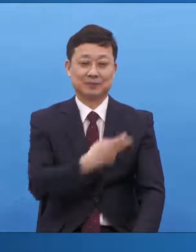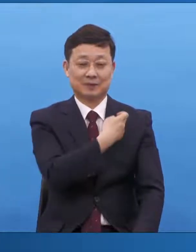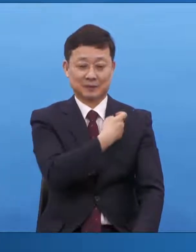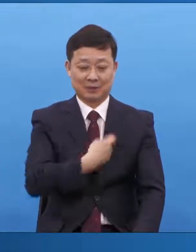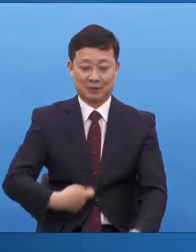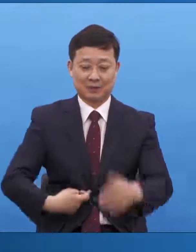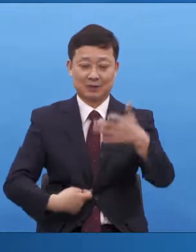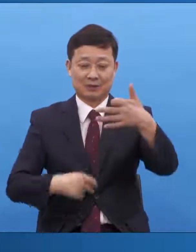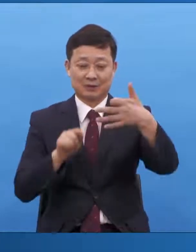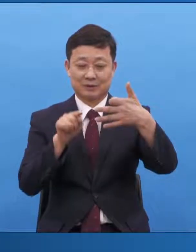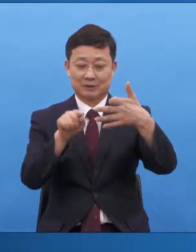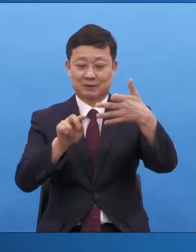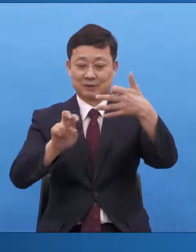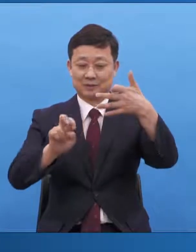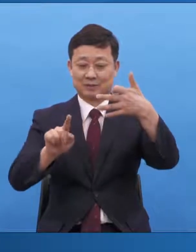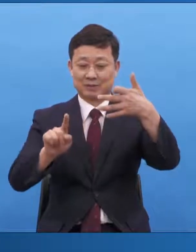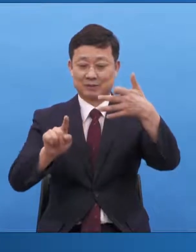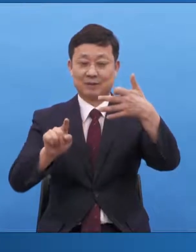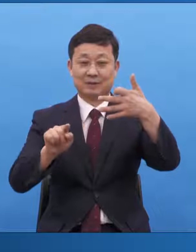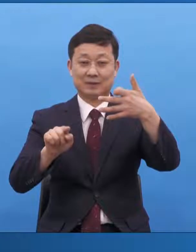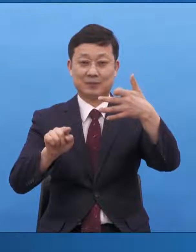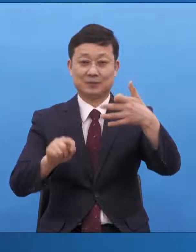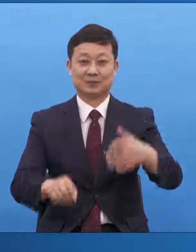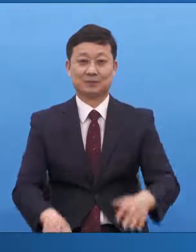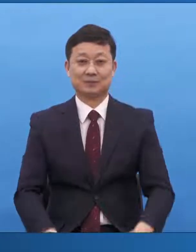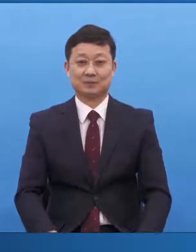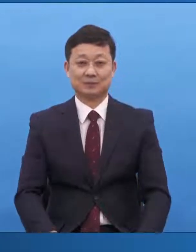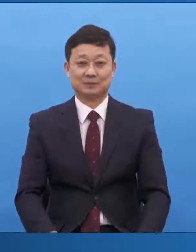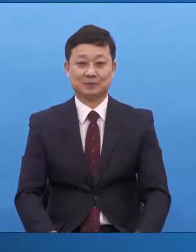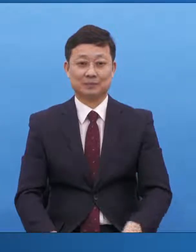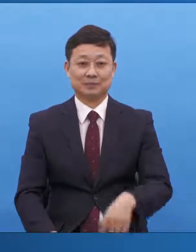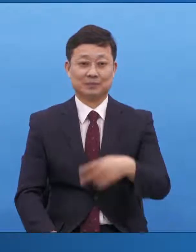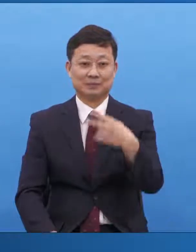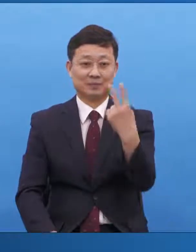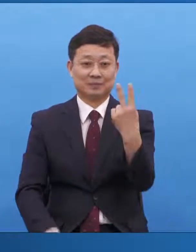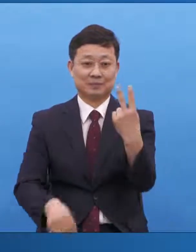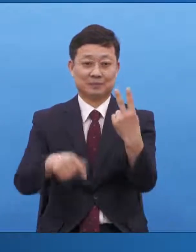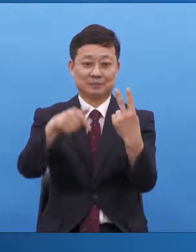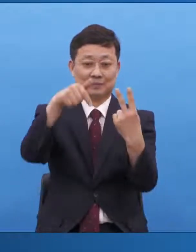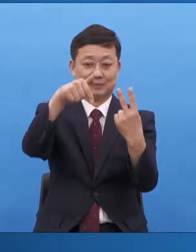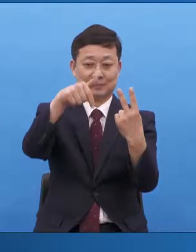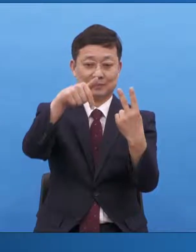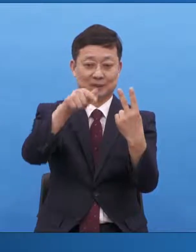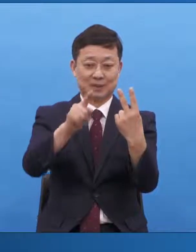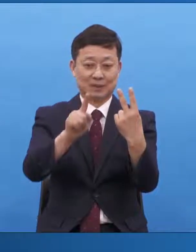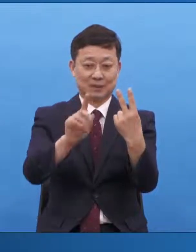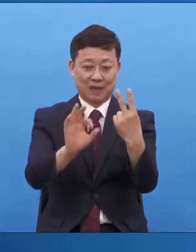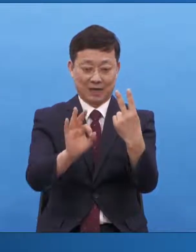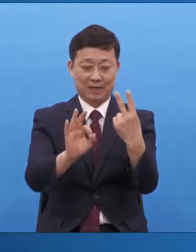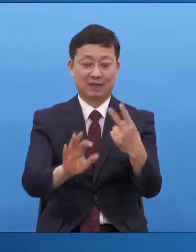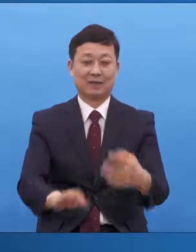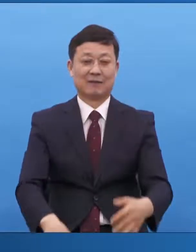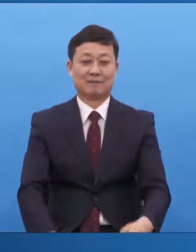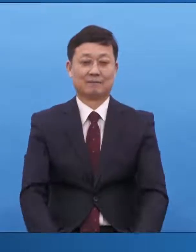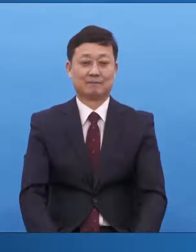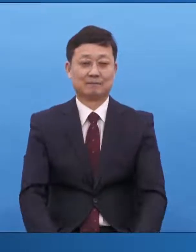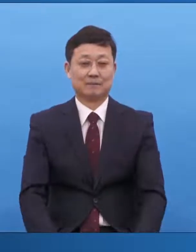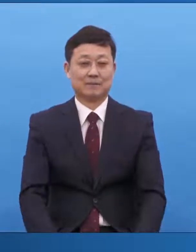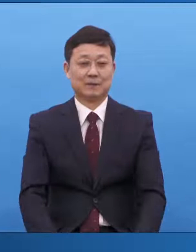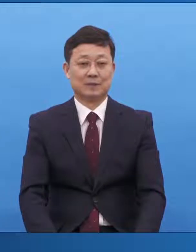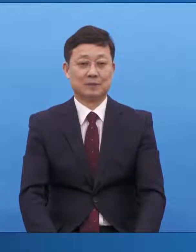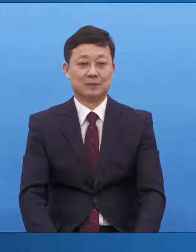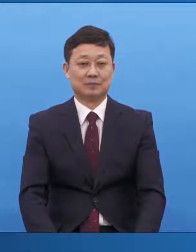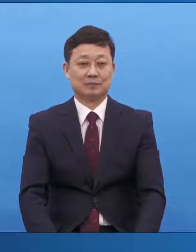읽기 나오세요. Acts 19:21. 2강입니다. Lecture 2. 둘째 주일은 뭡니까? Then what is our second week?